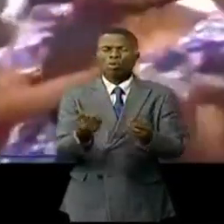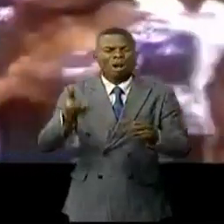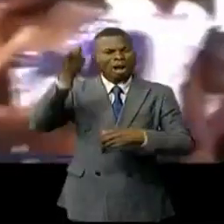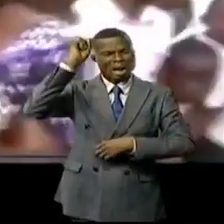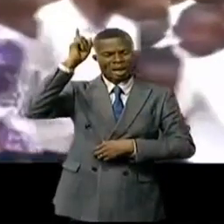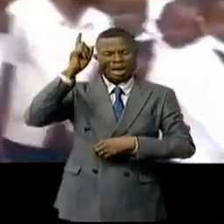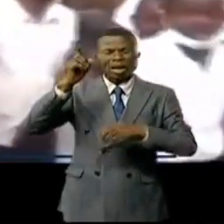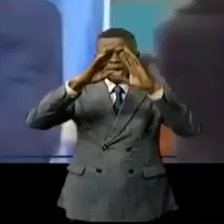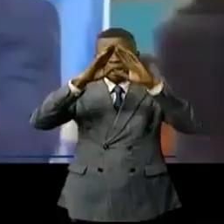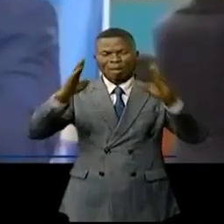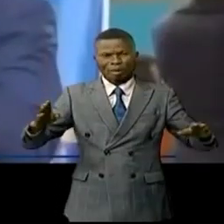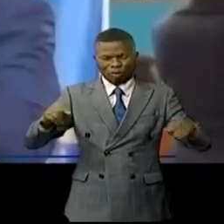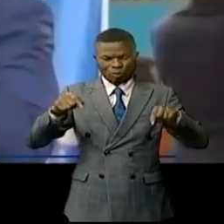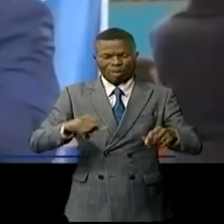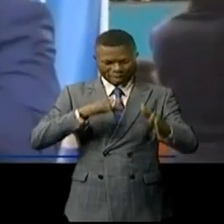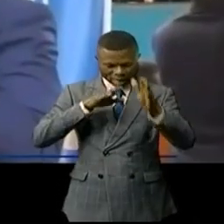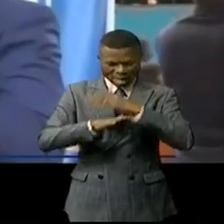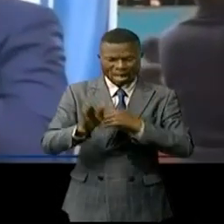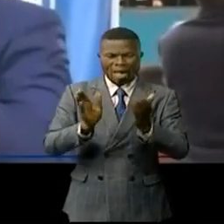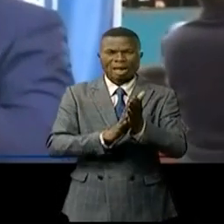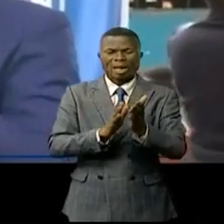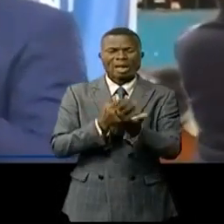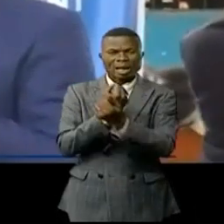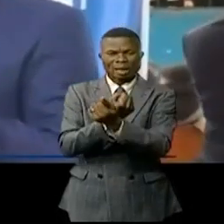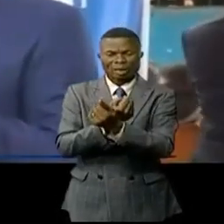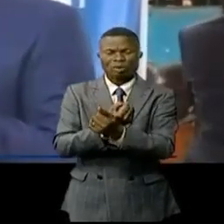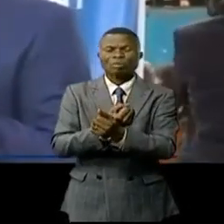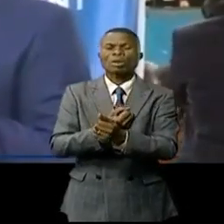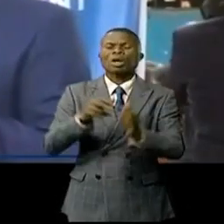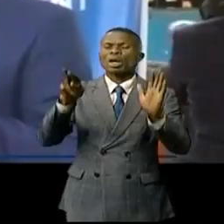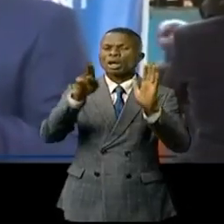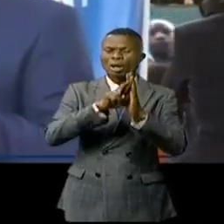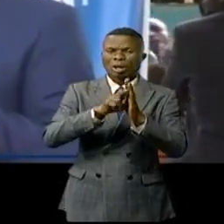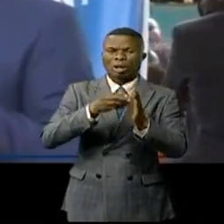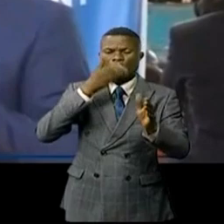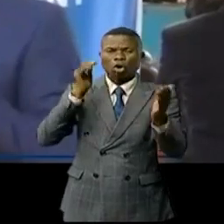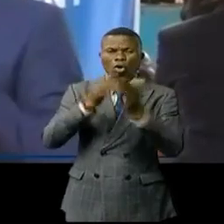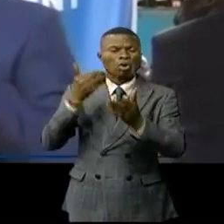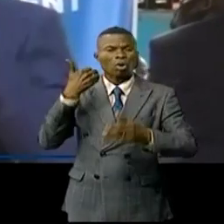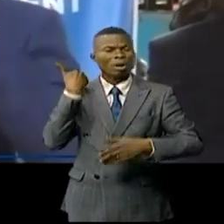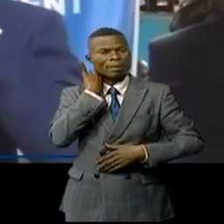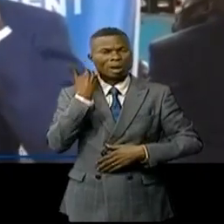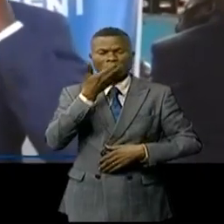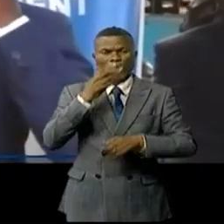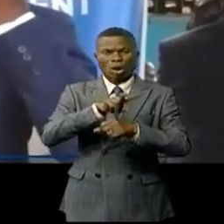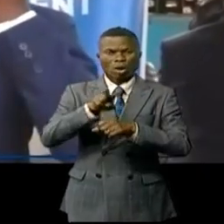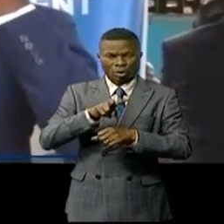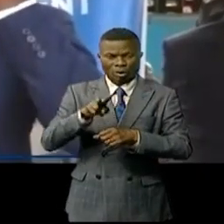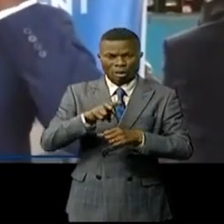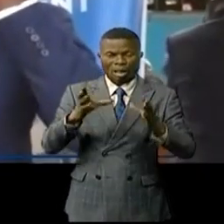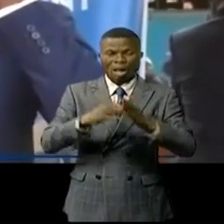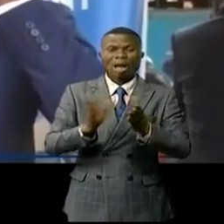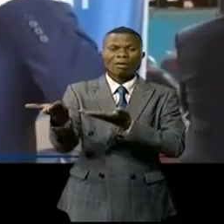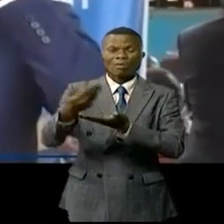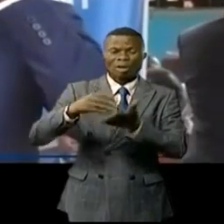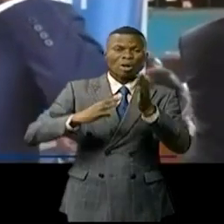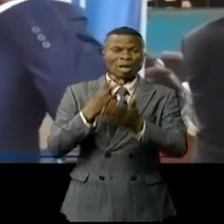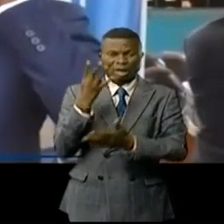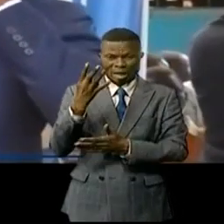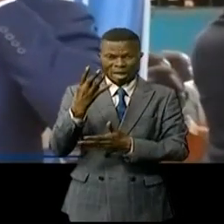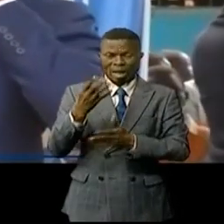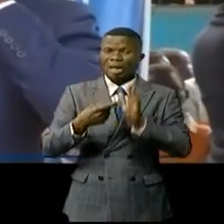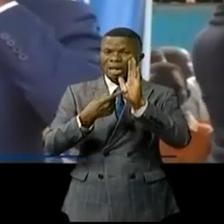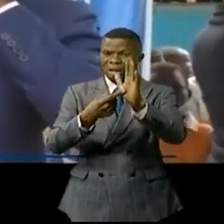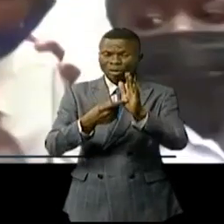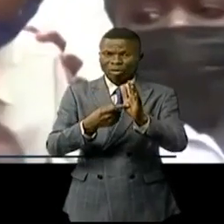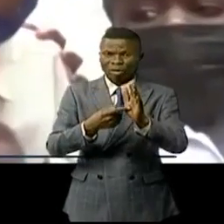pays. C'était avant de prêcher le respect des gestes barrières contre la pandémie à coronavirus, avec la quatrième vague caractérisée par